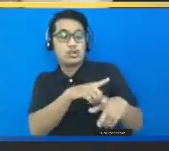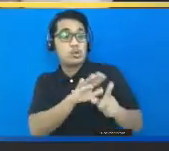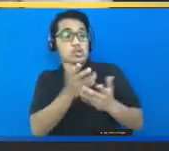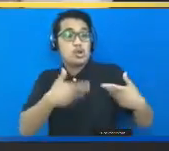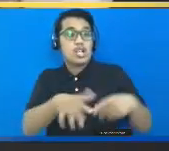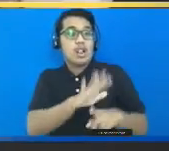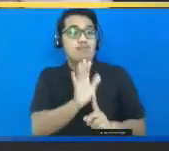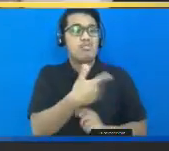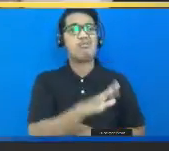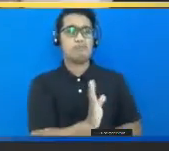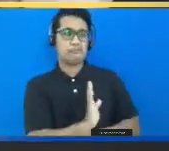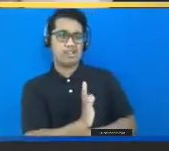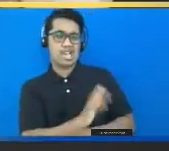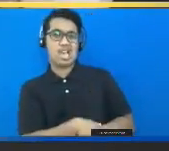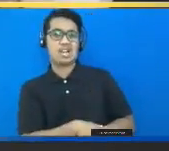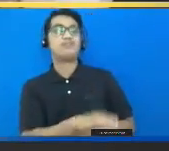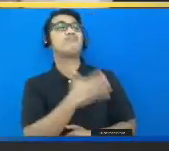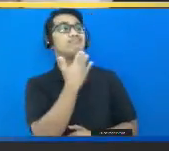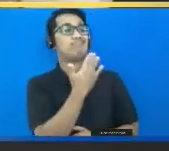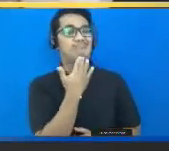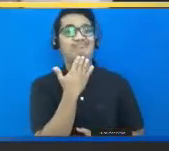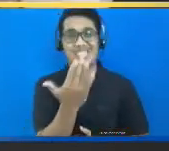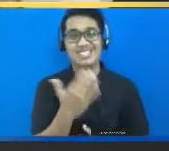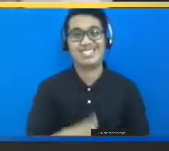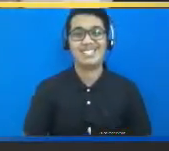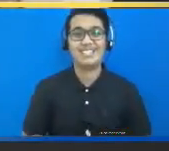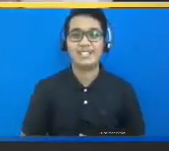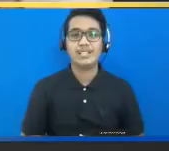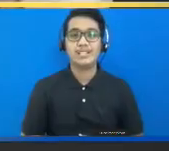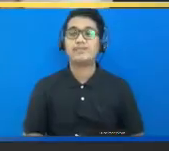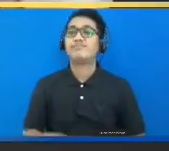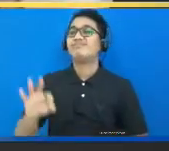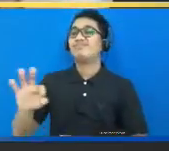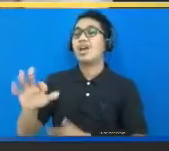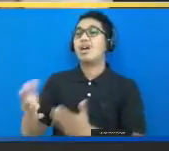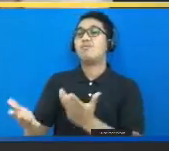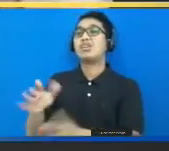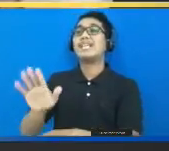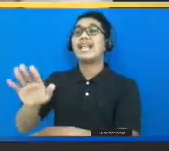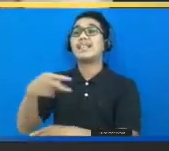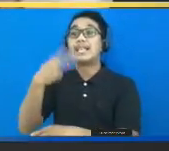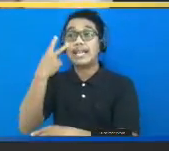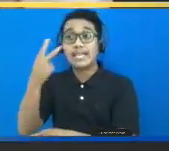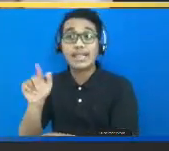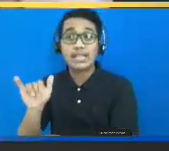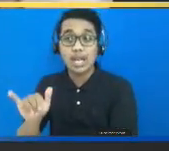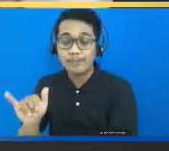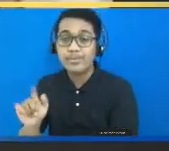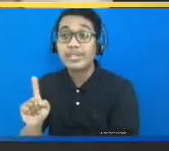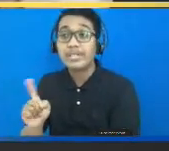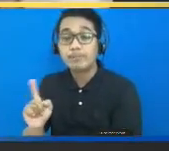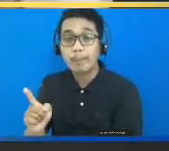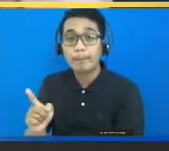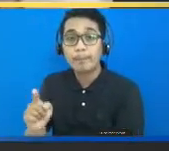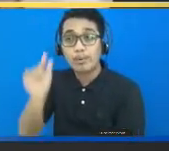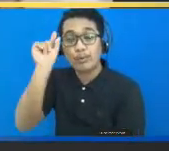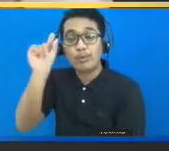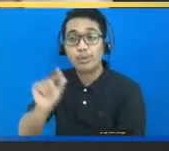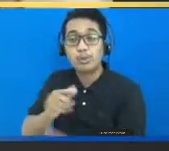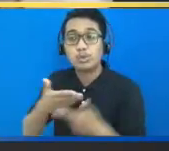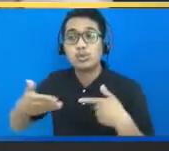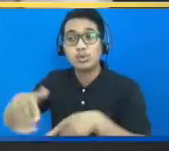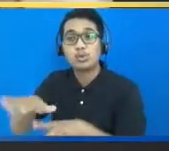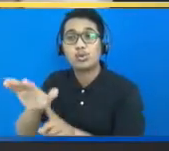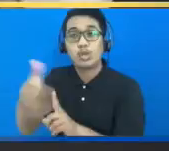ya Makasih ya pak Mungkin kita nanti lihat Pak karena ah untuk lingkungan